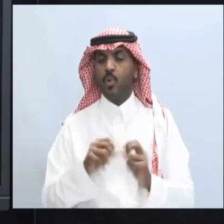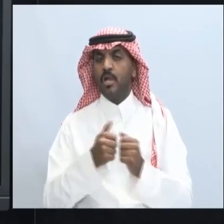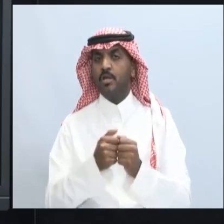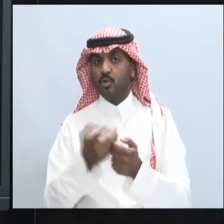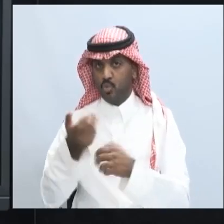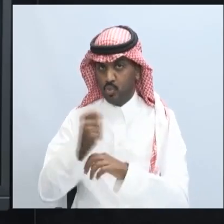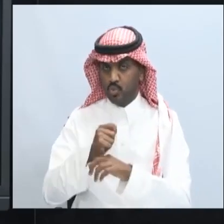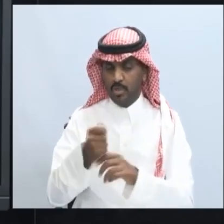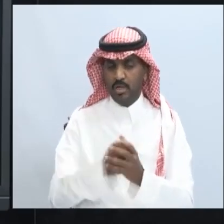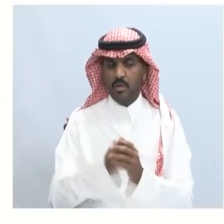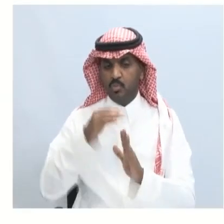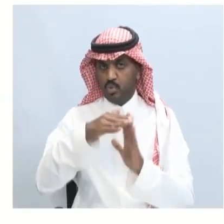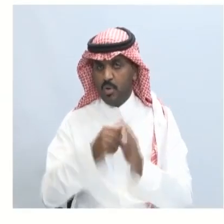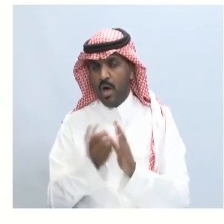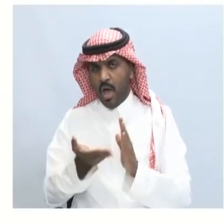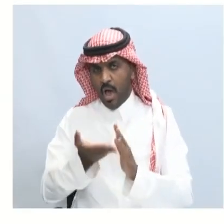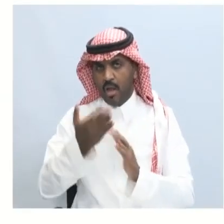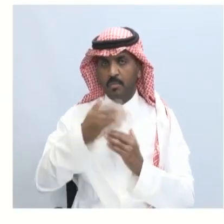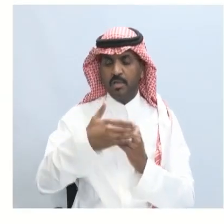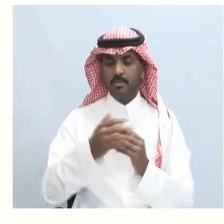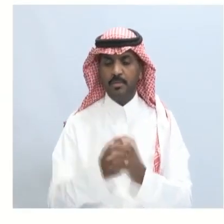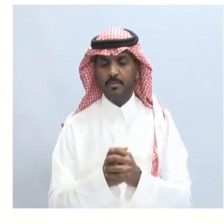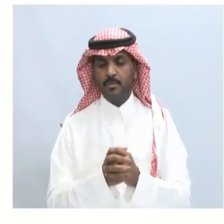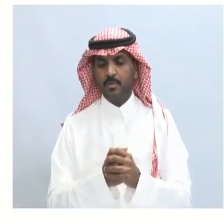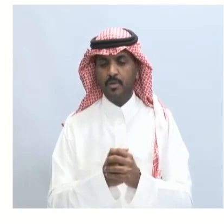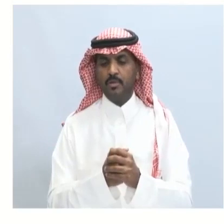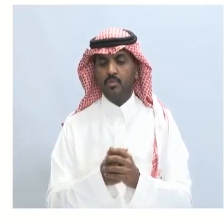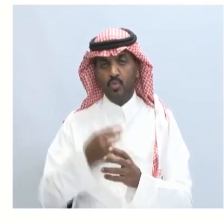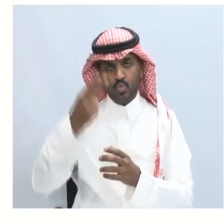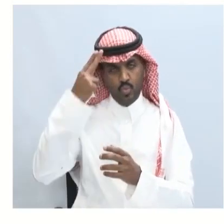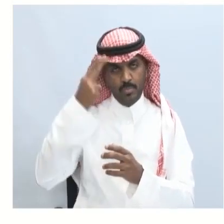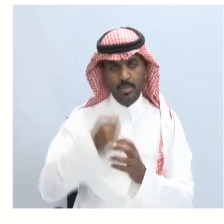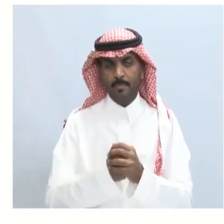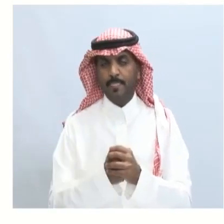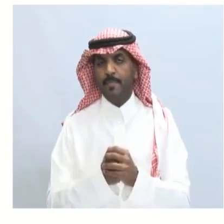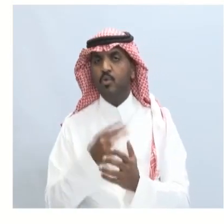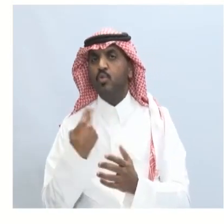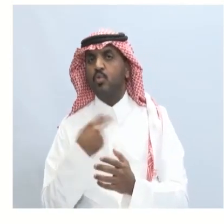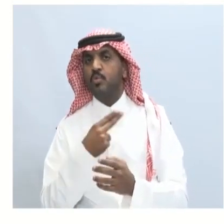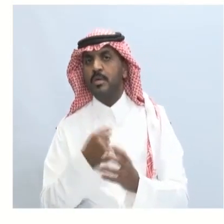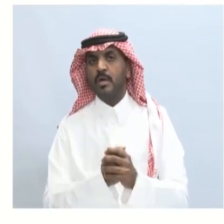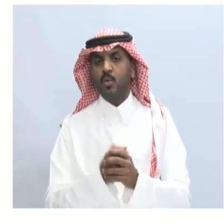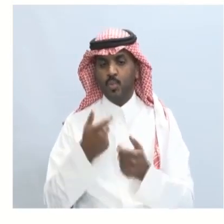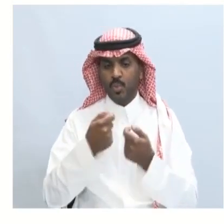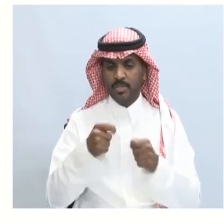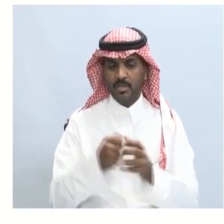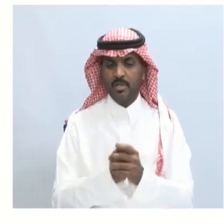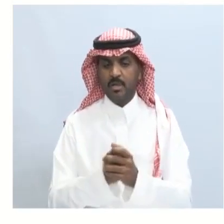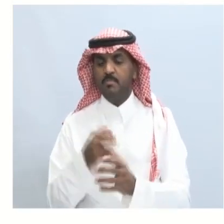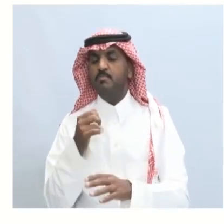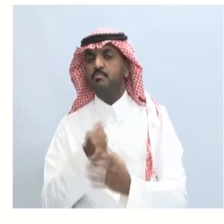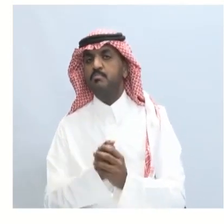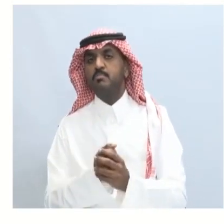للحصول على مستوى اعلى من الخدمات الخدمات الحكوميه والتجاريه لذا من مسؤوليه كل فرد وكل جهه